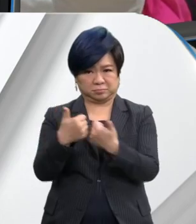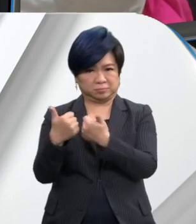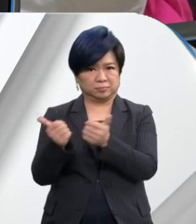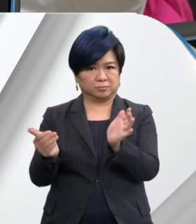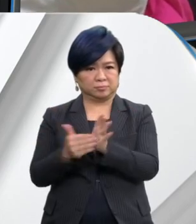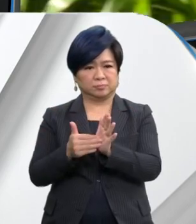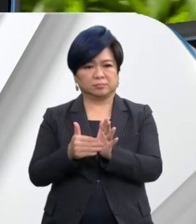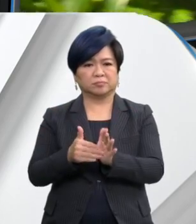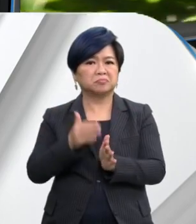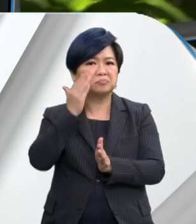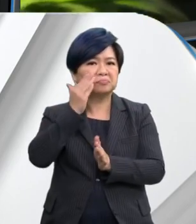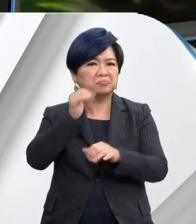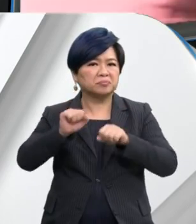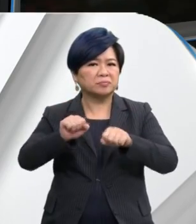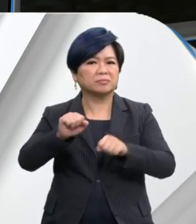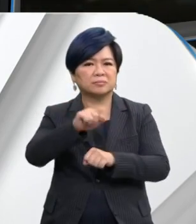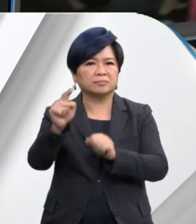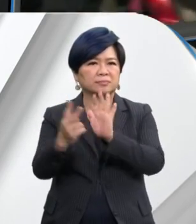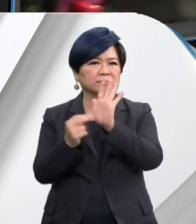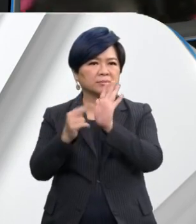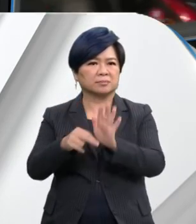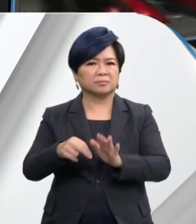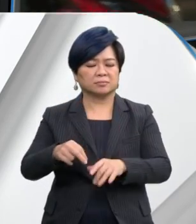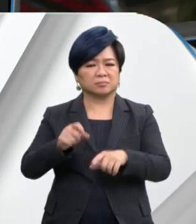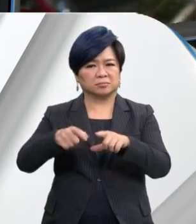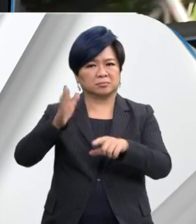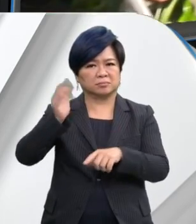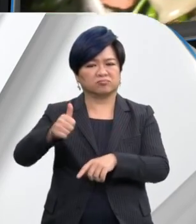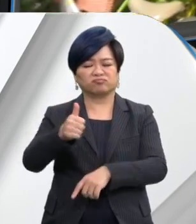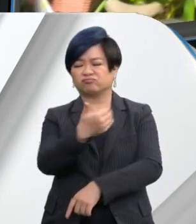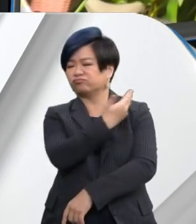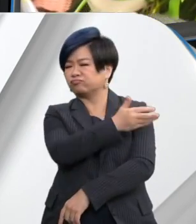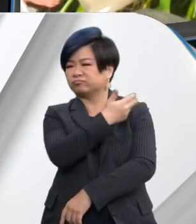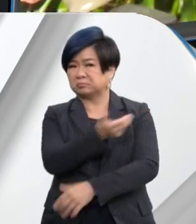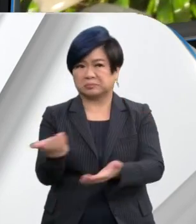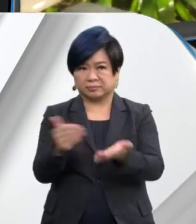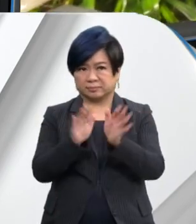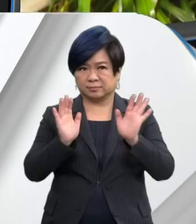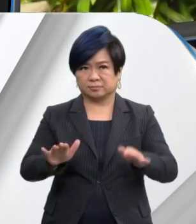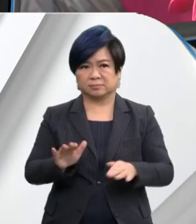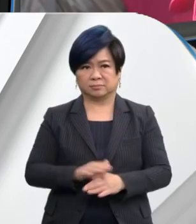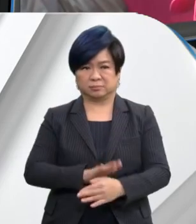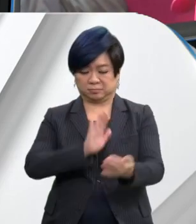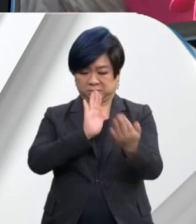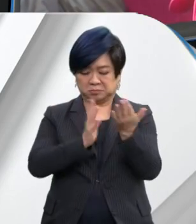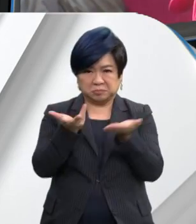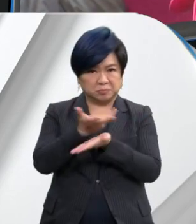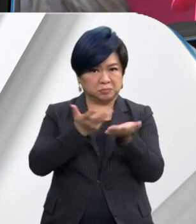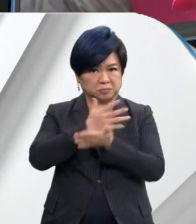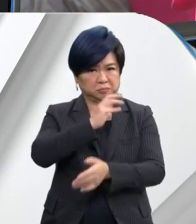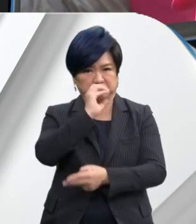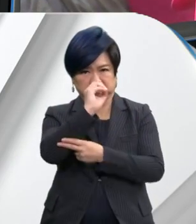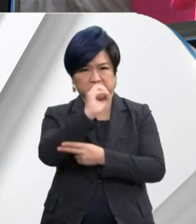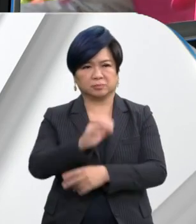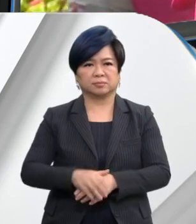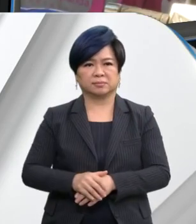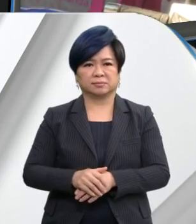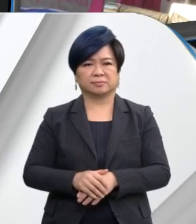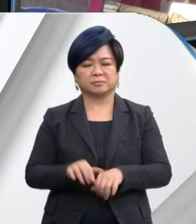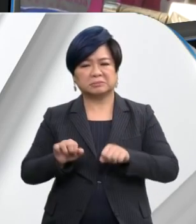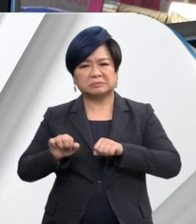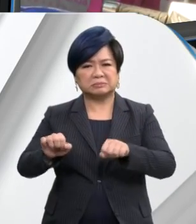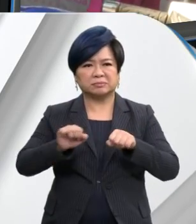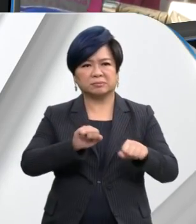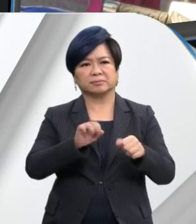送站表示，挑价唔但只唔差大盒的结果，多见就唔限到几条交通。外送站